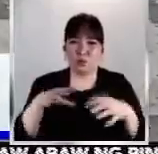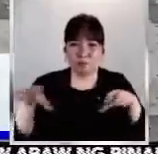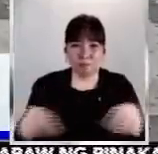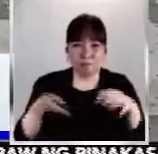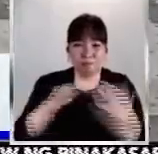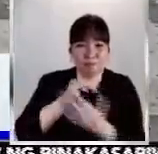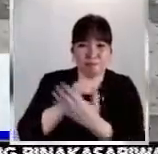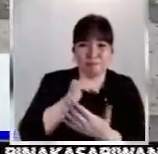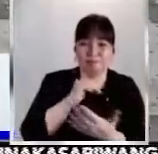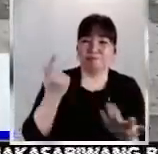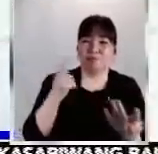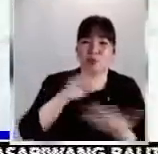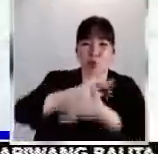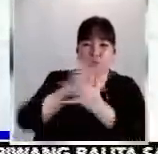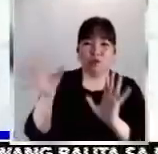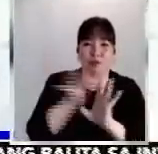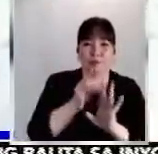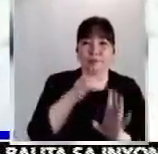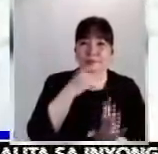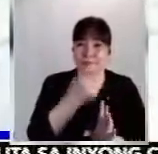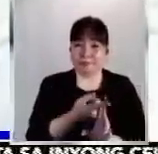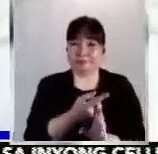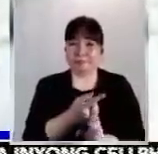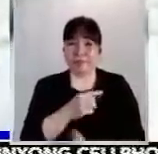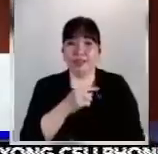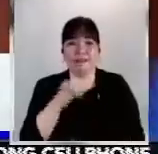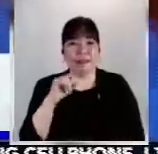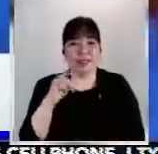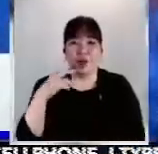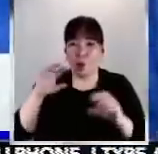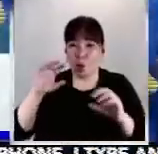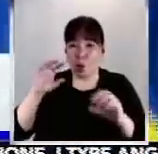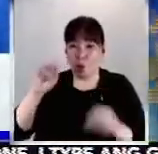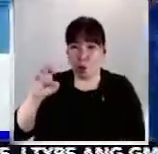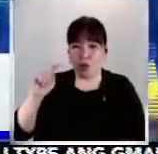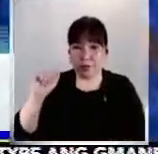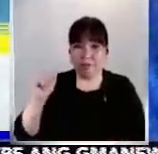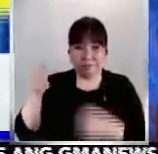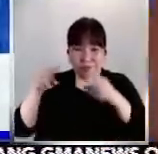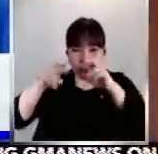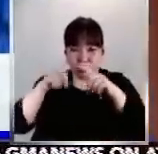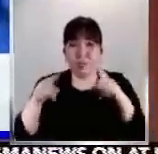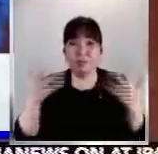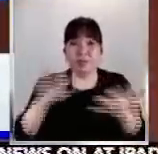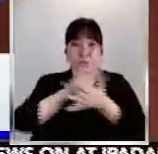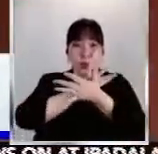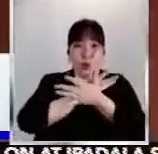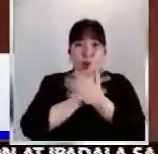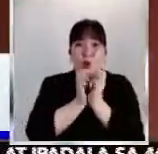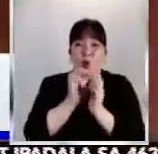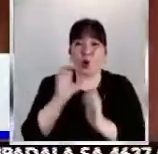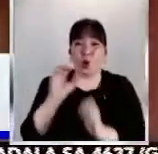ni Father Nick Ostriaco, molecular biologist at Octa Research Fellow, na maaaring ang Omicron na ang simula ng pagwawakas ng